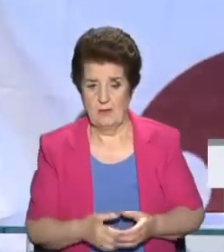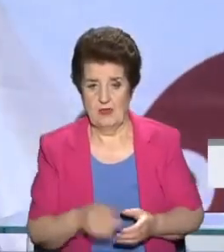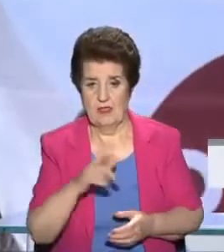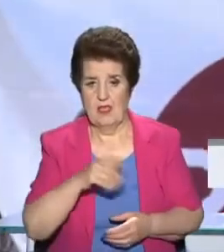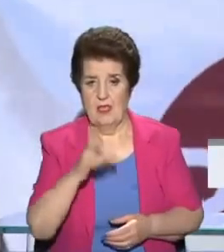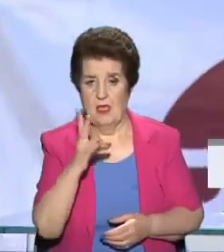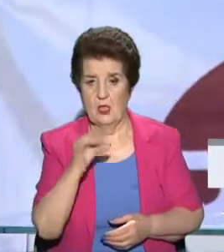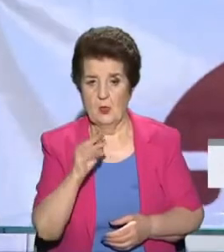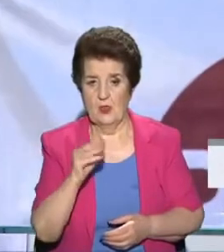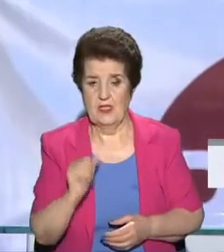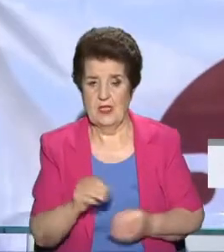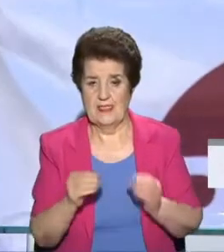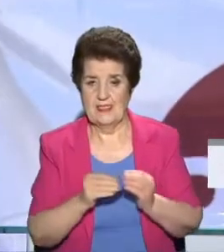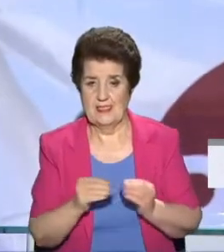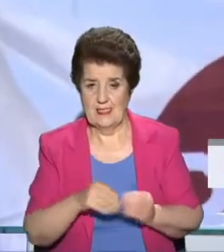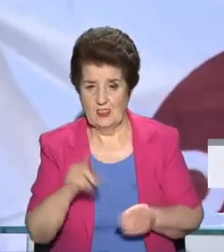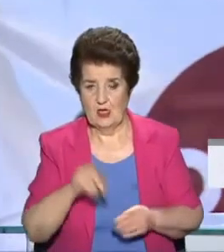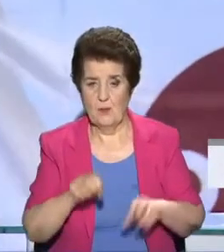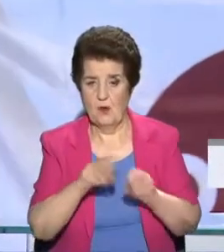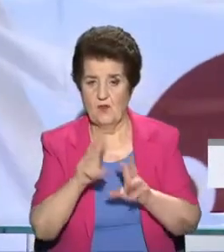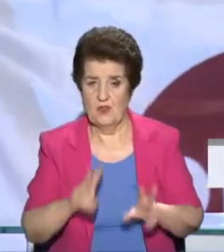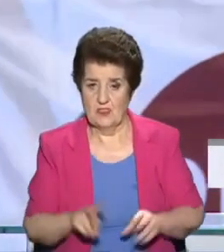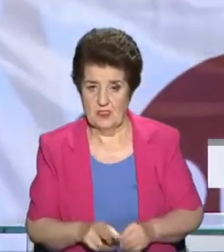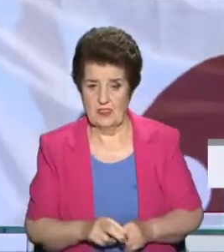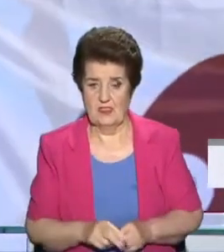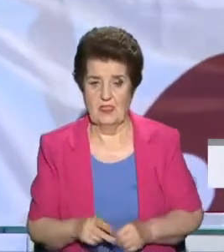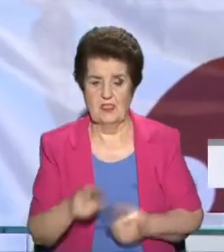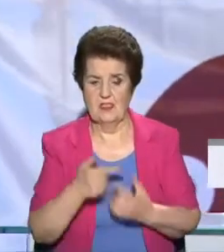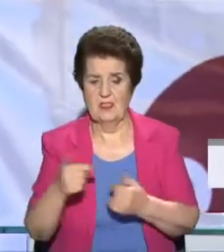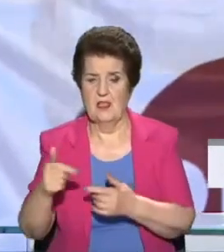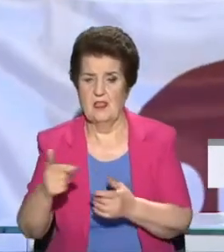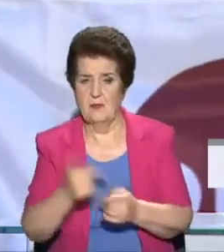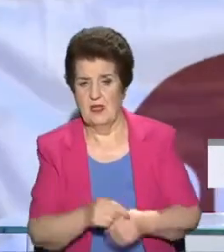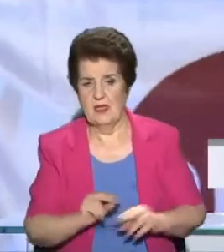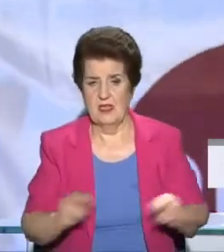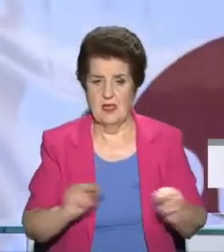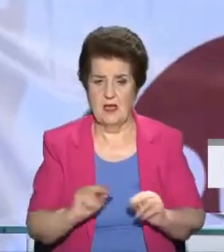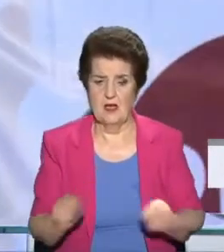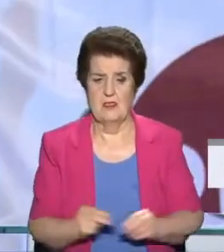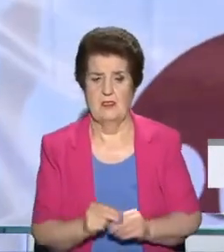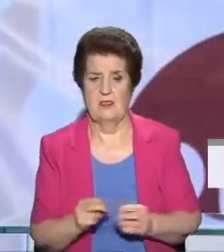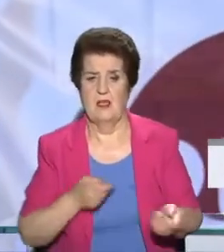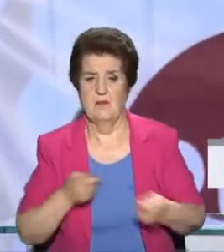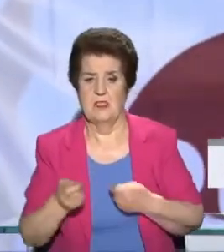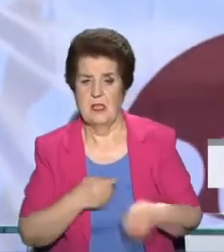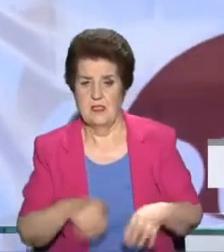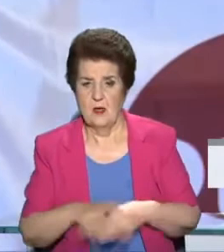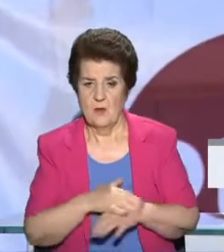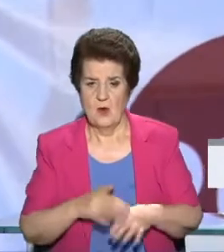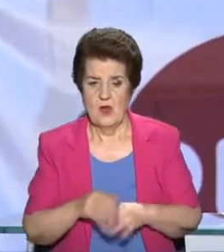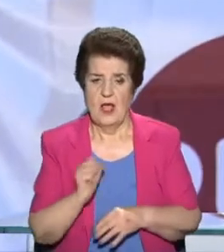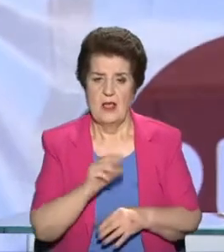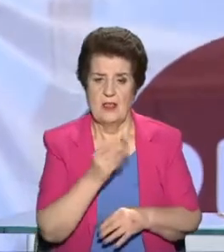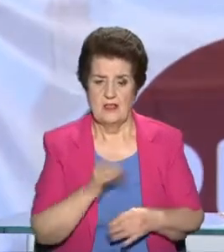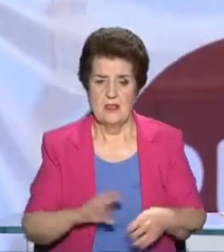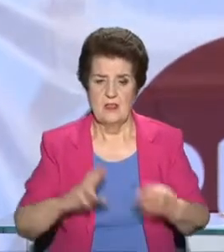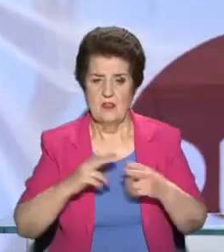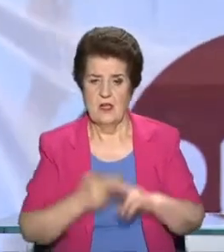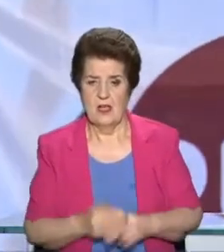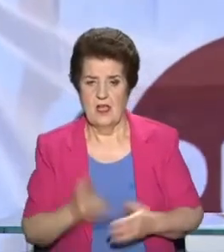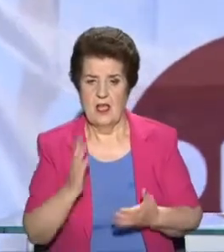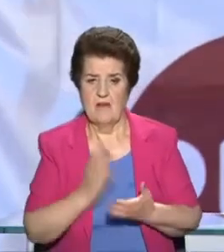10 suntem toți se profesioniști din varii domenii educație sănătate Administrație Publică iti generație